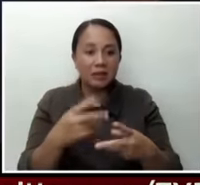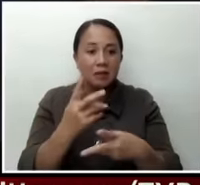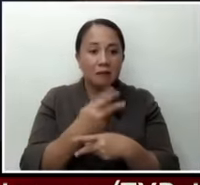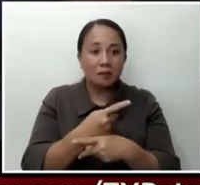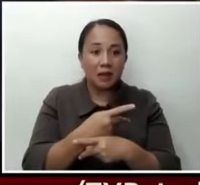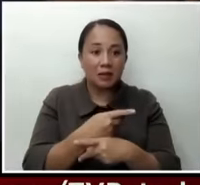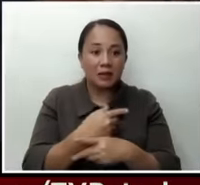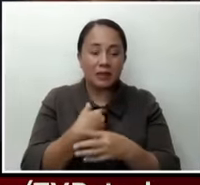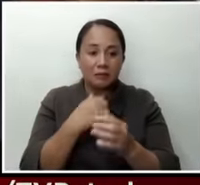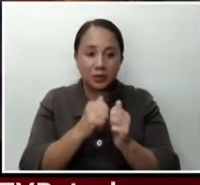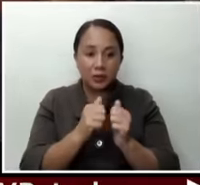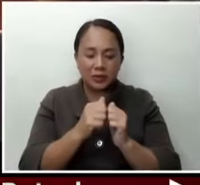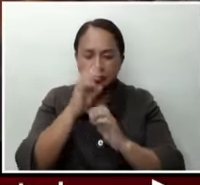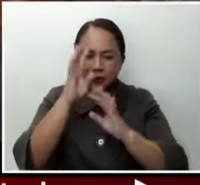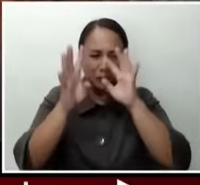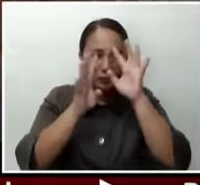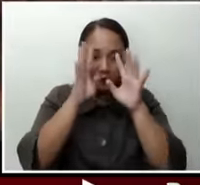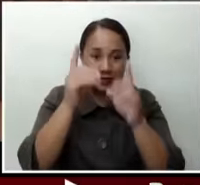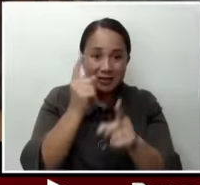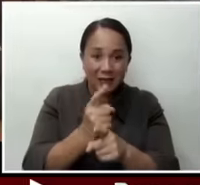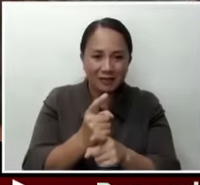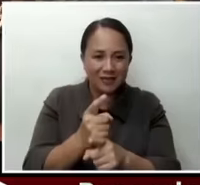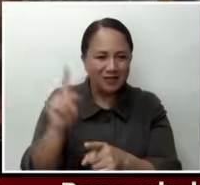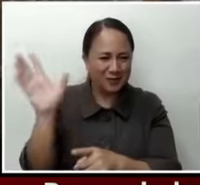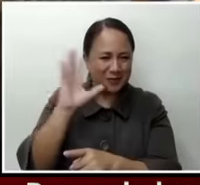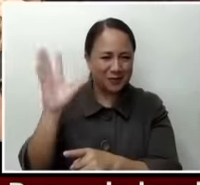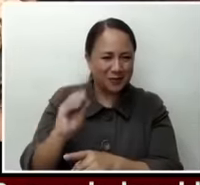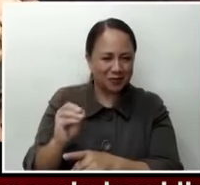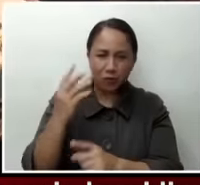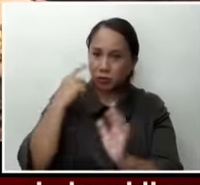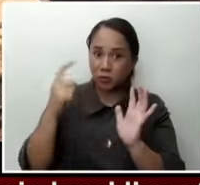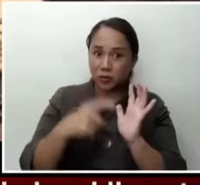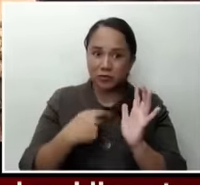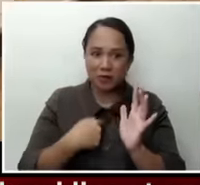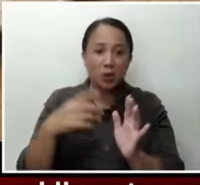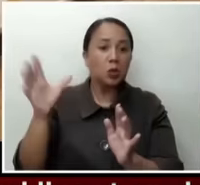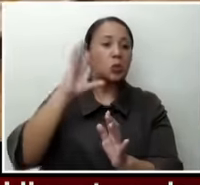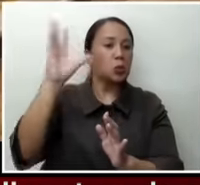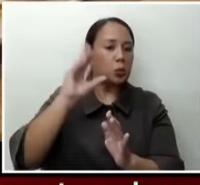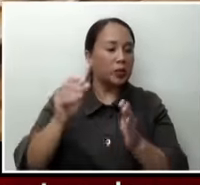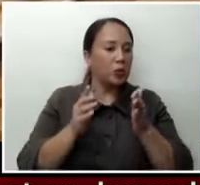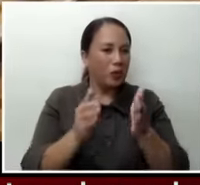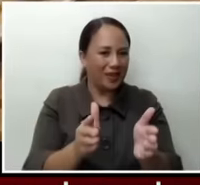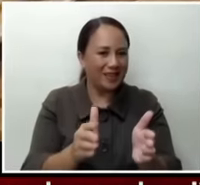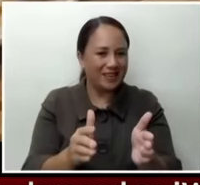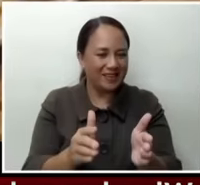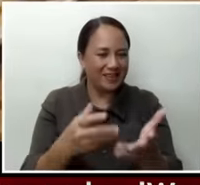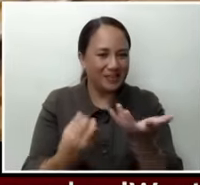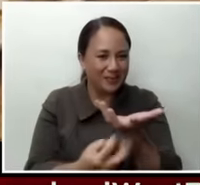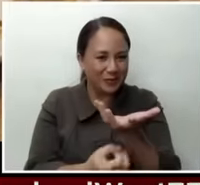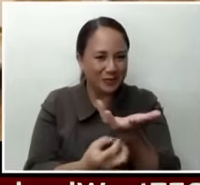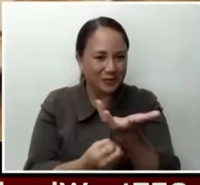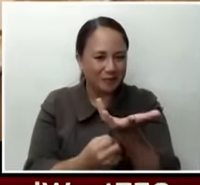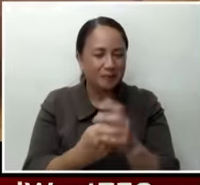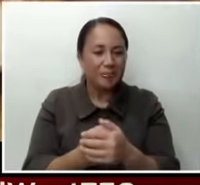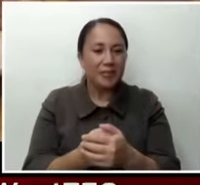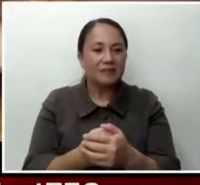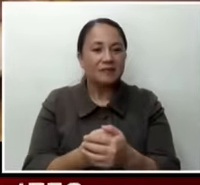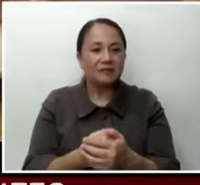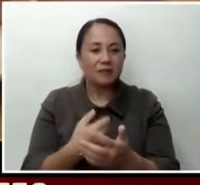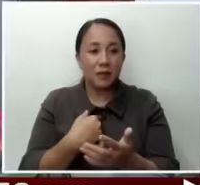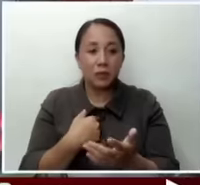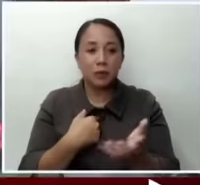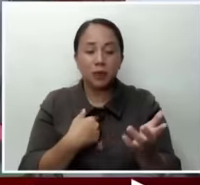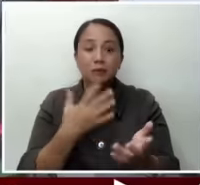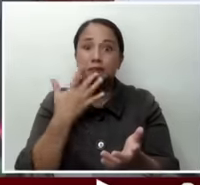to, innovation, di ba? Kakaiba ka eh. Ba't kami napapansin? Kasi kakaiba yung aming pagluto. At saka hindi lang yung kakaiba, solid yung